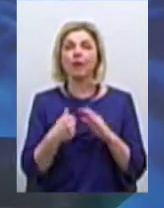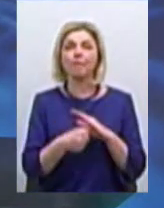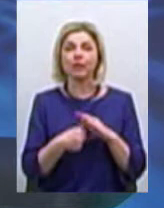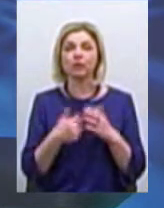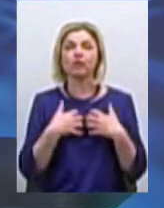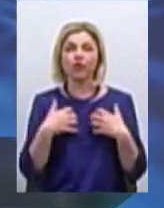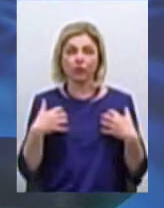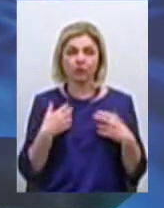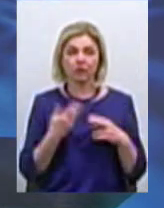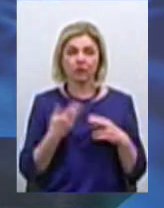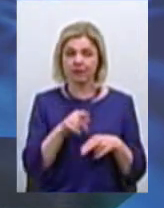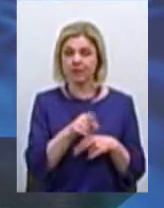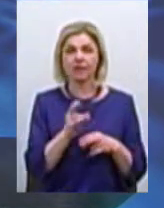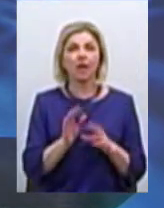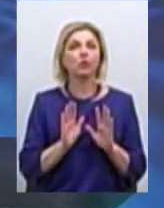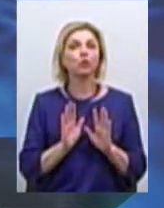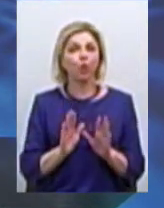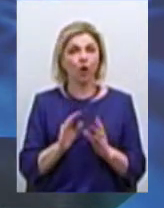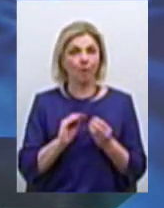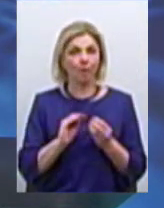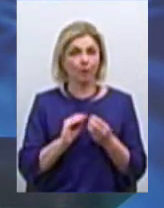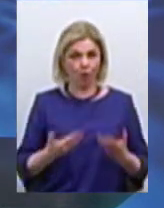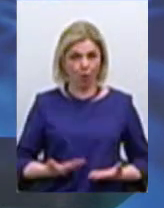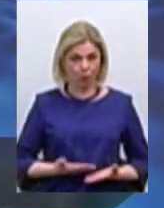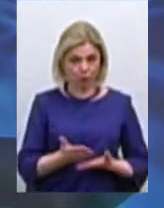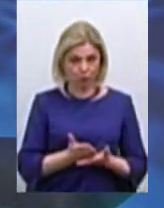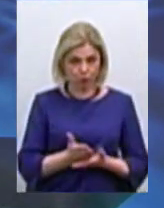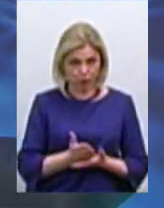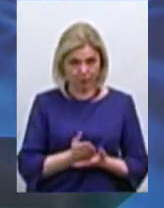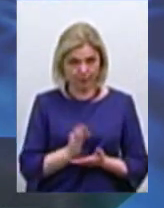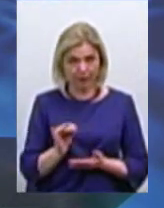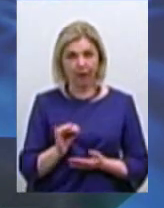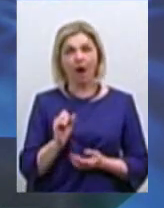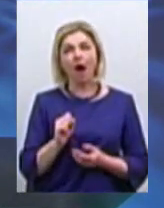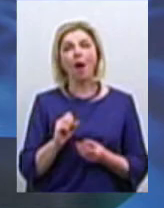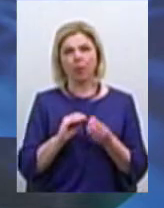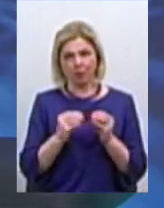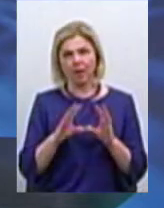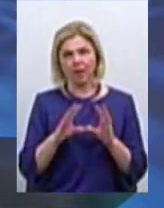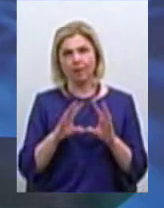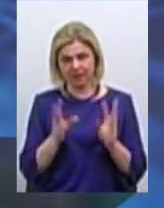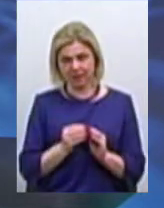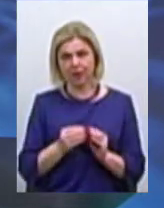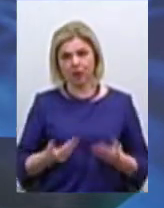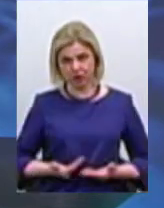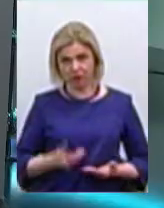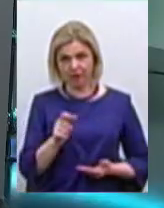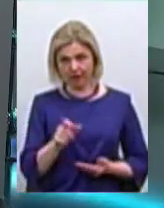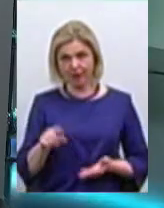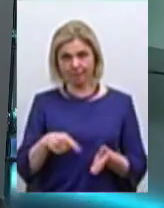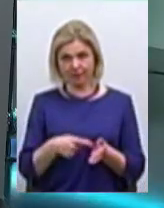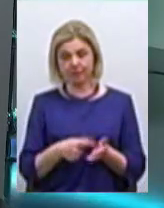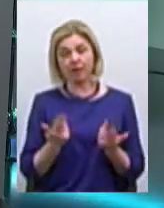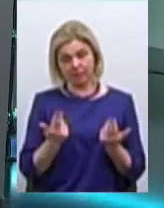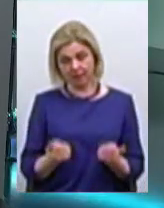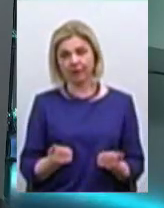тварин – це не лише проблема комунальних служб, а це проблема взагалі усіх мешканців міста. Також.